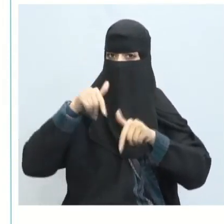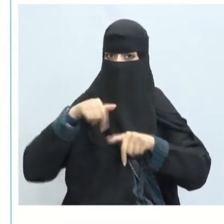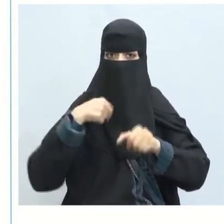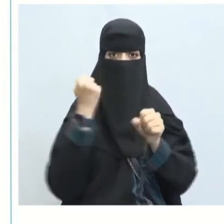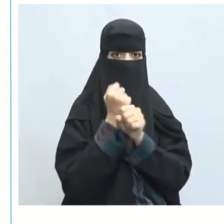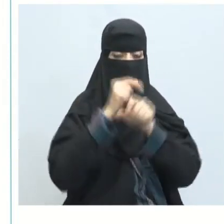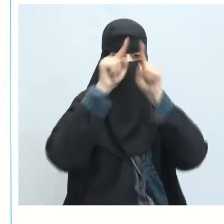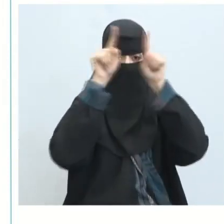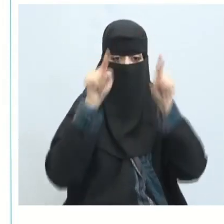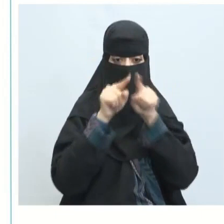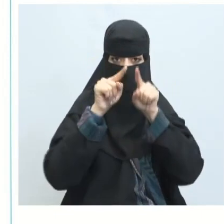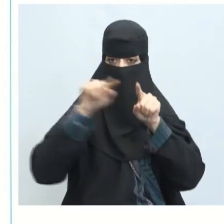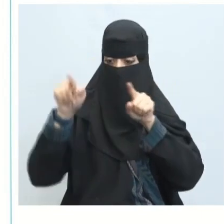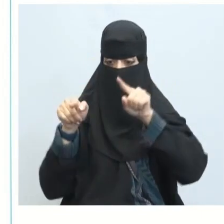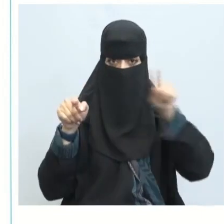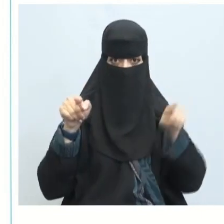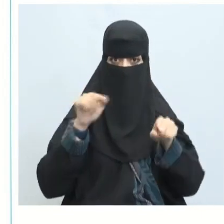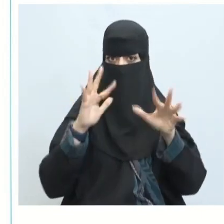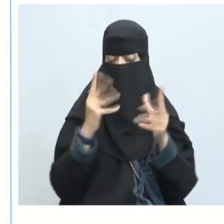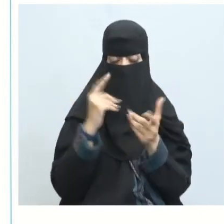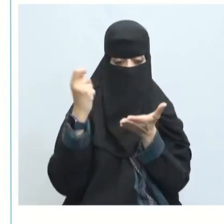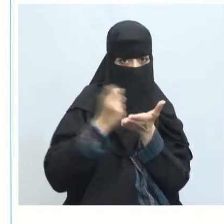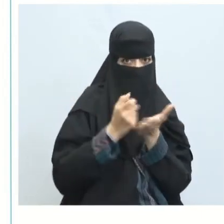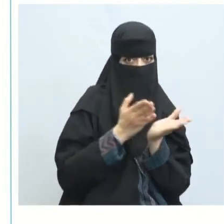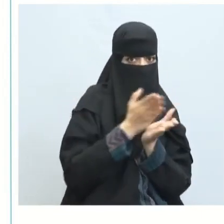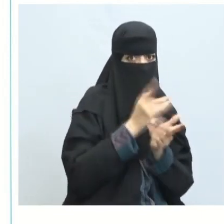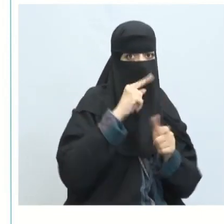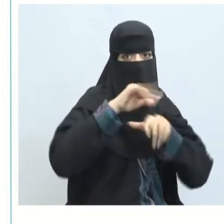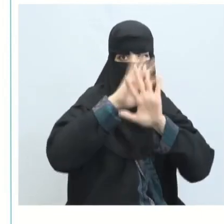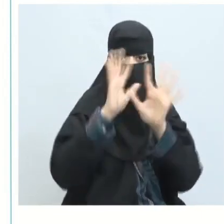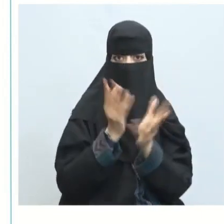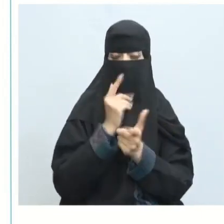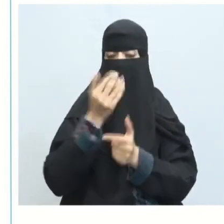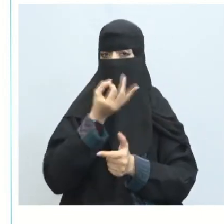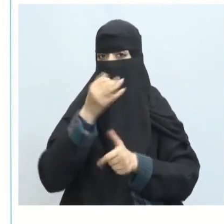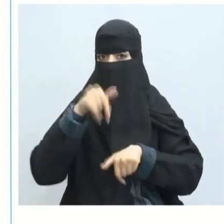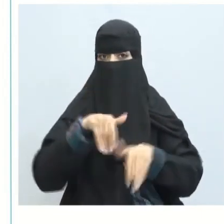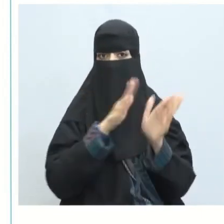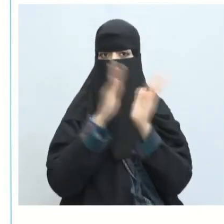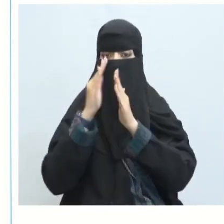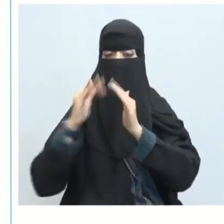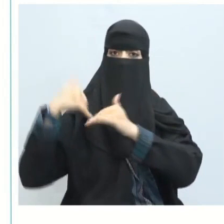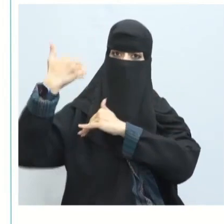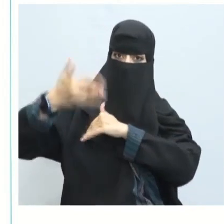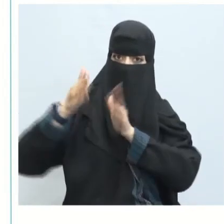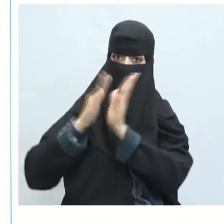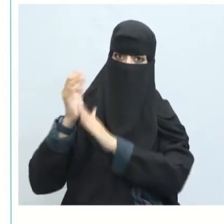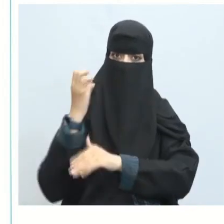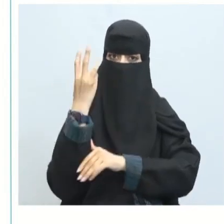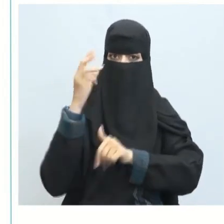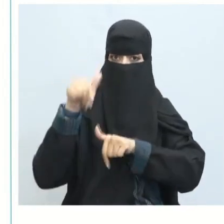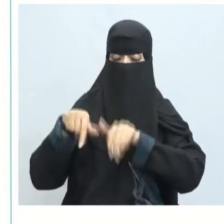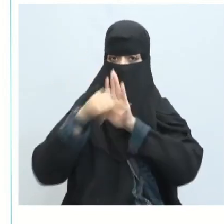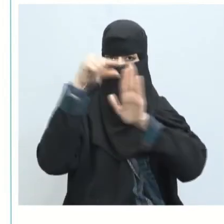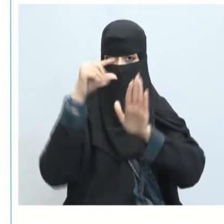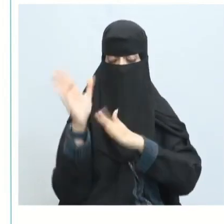الهيكل التنظيمي للتقرير كيف يكتب كل ذلك كان في هذه الوحده الثانيه في الوحده الثالثه كانت